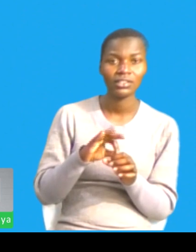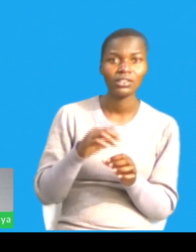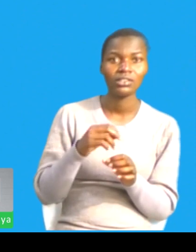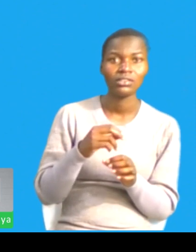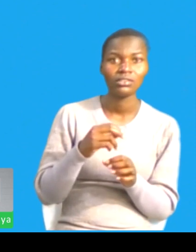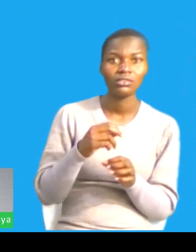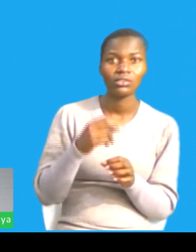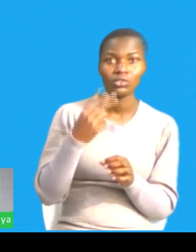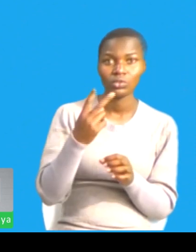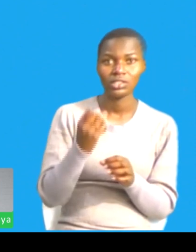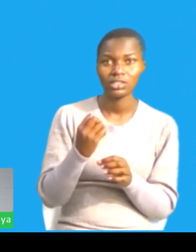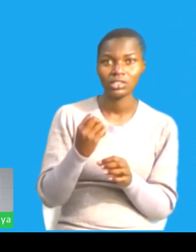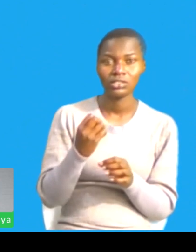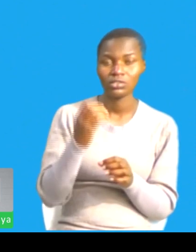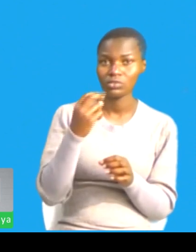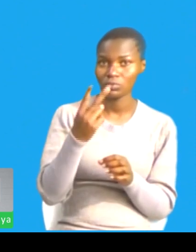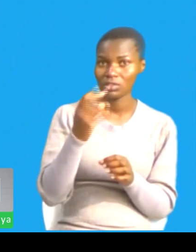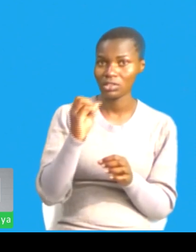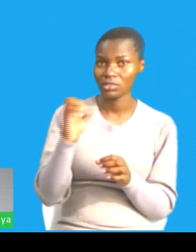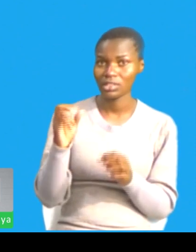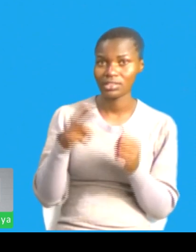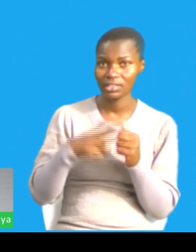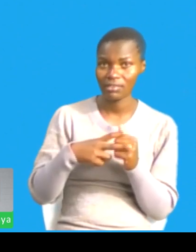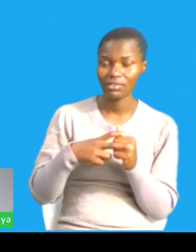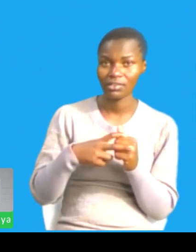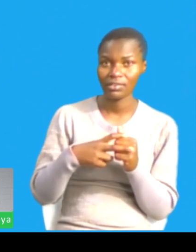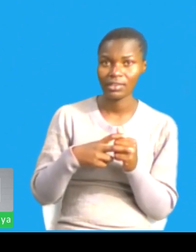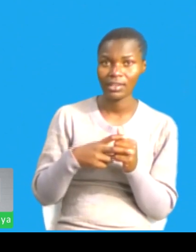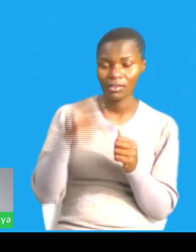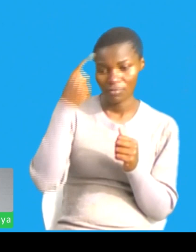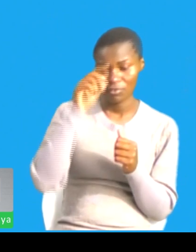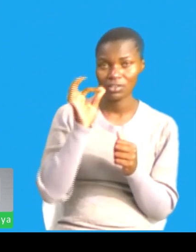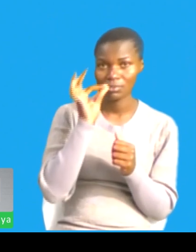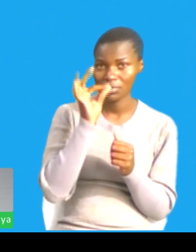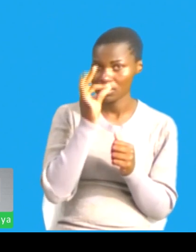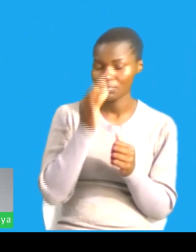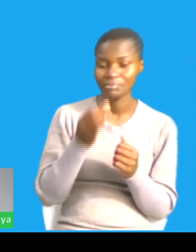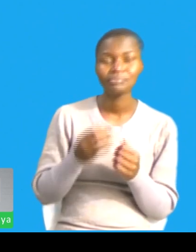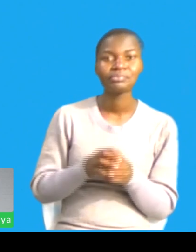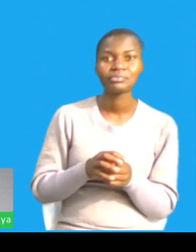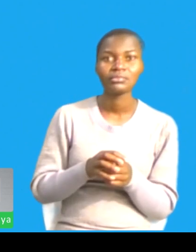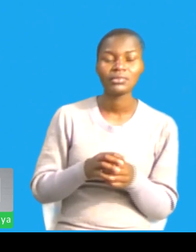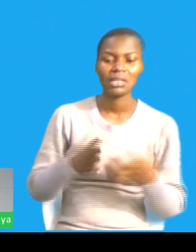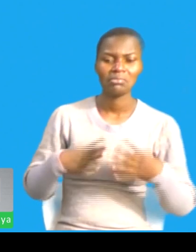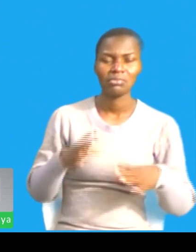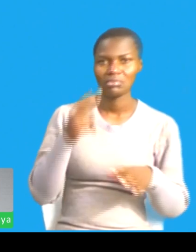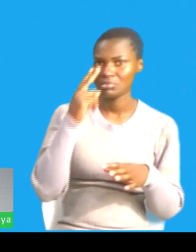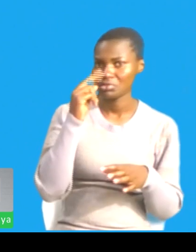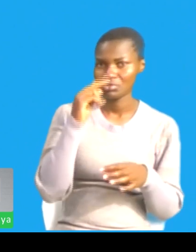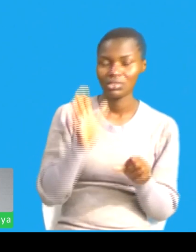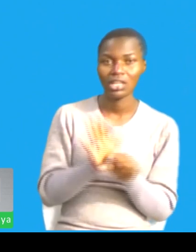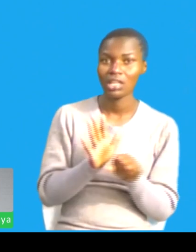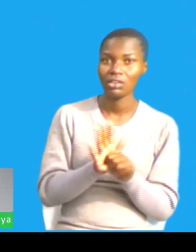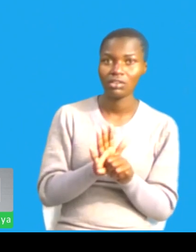2007 ya Raila, sijui kwa polling station gani ilikuwa ya Kibaki. You know, people can make those jokes, because the reality is that you are not supposed to